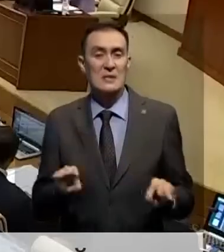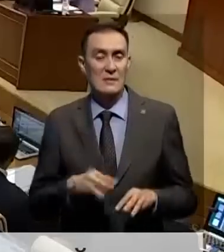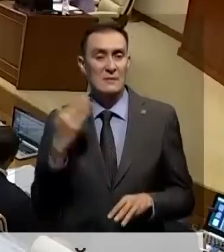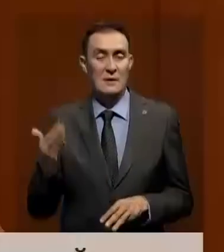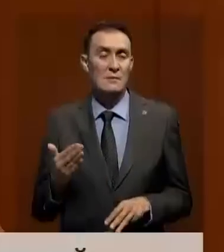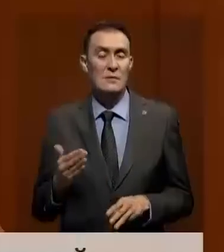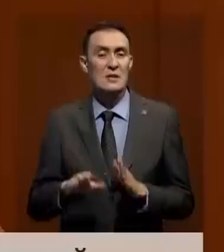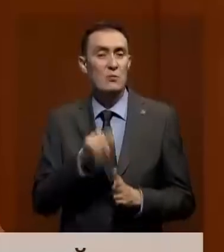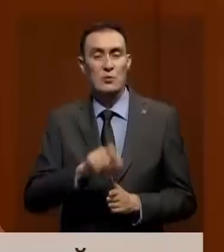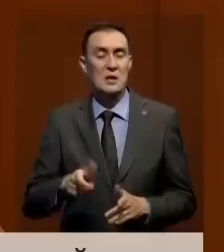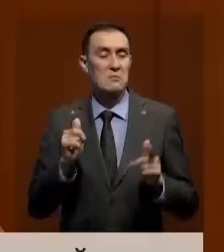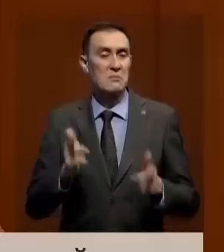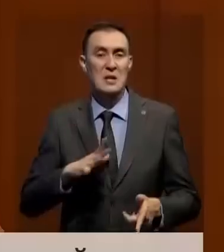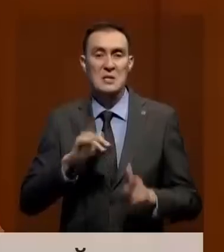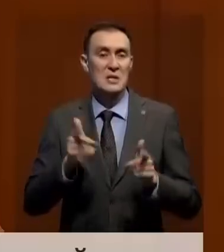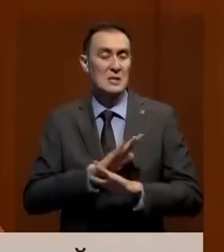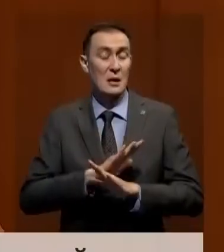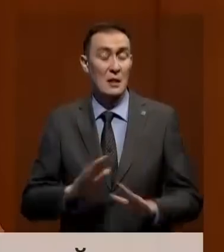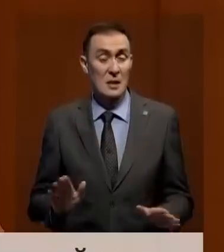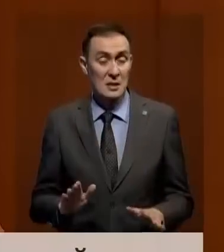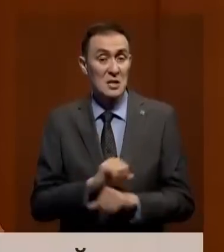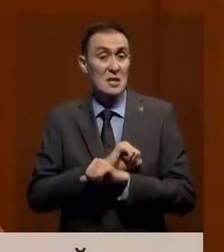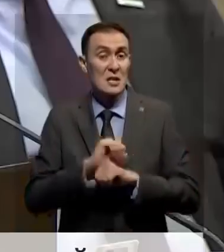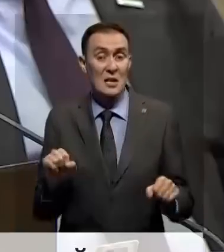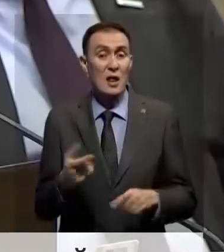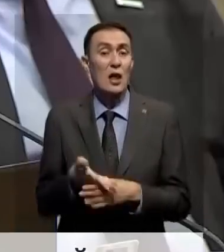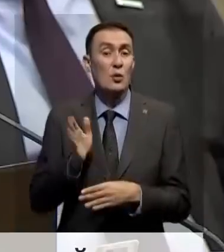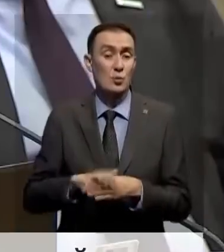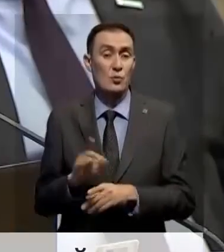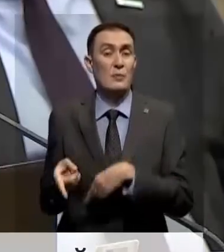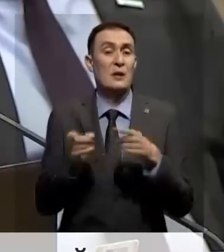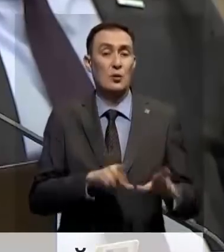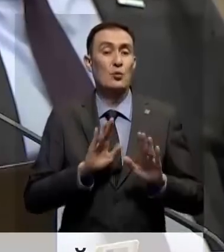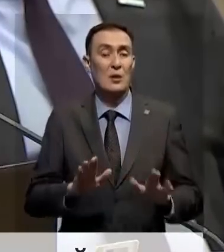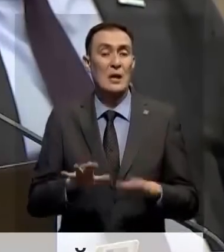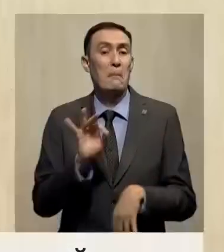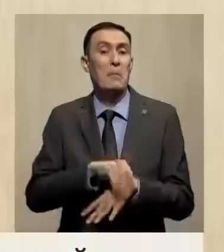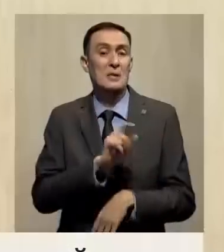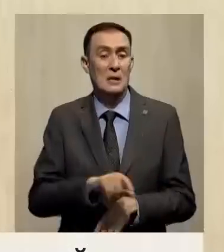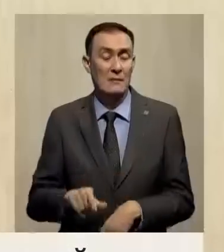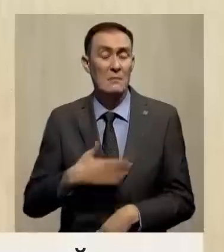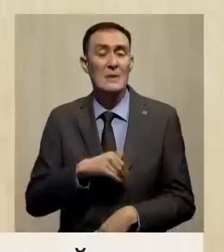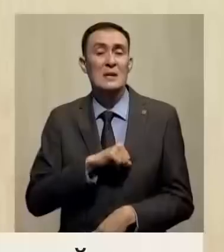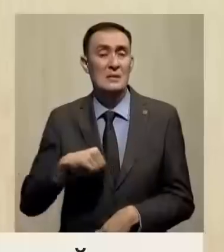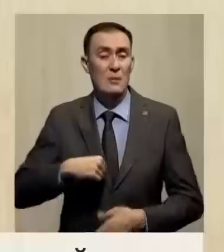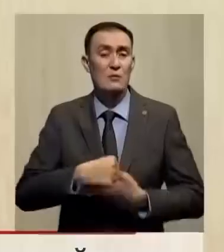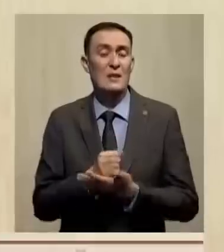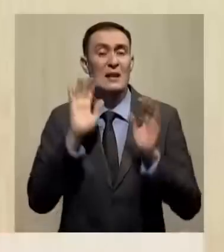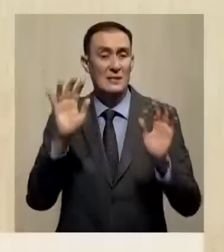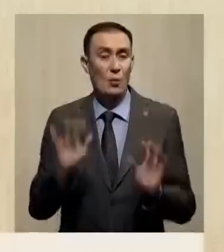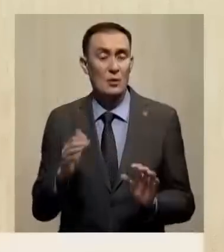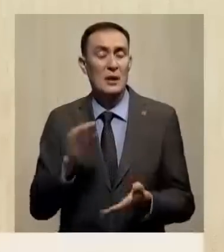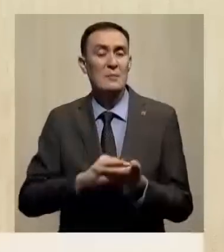не поддержали. По словам депутата Асхата Магомбетова, нельзя всю нагрузку перекладывать только на пациентов. Мы сами приняли закон, там